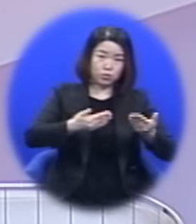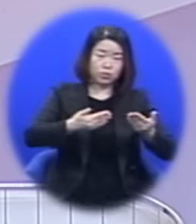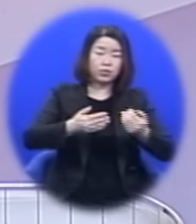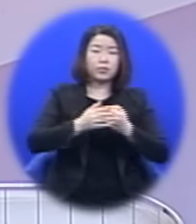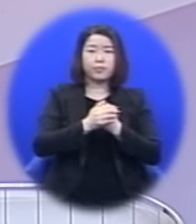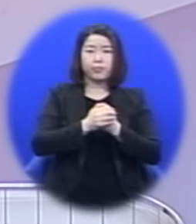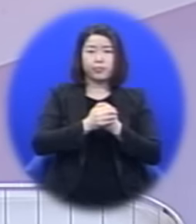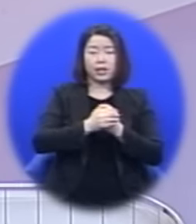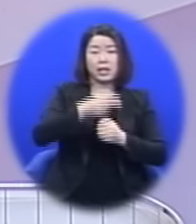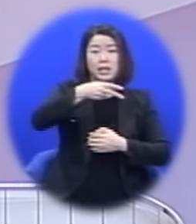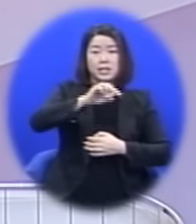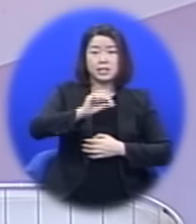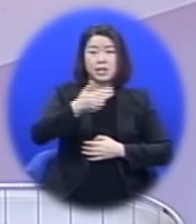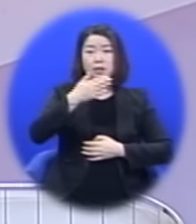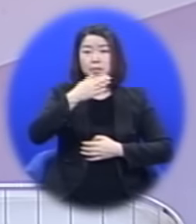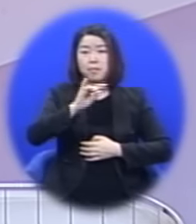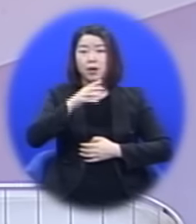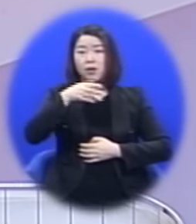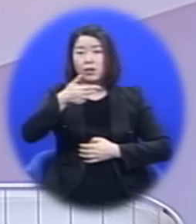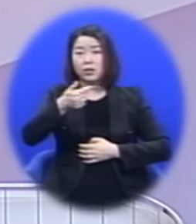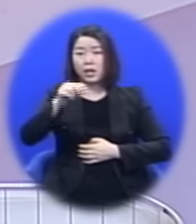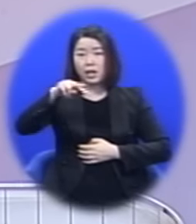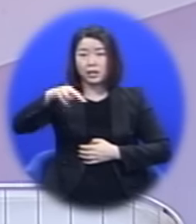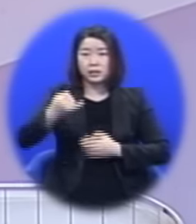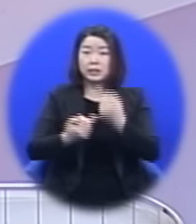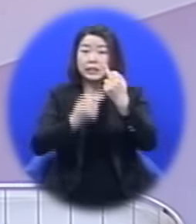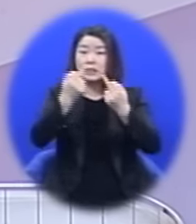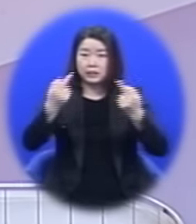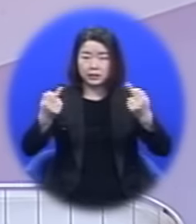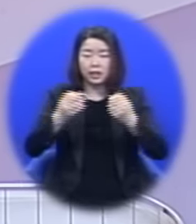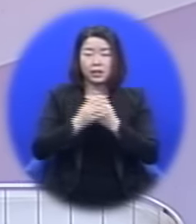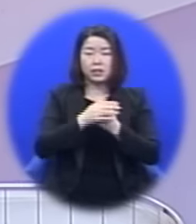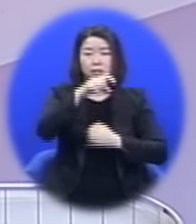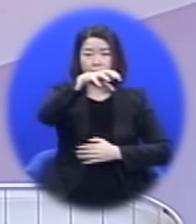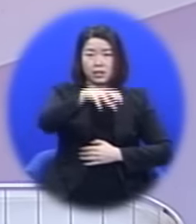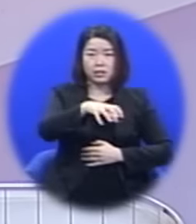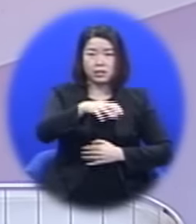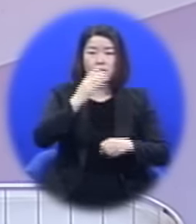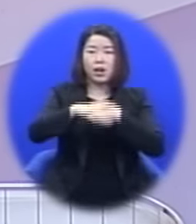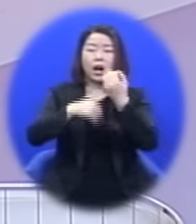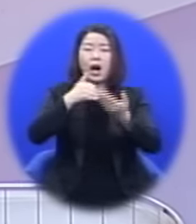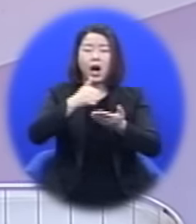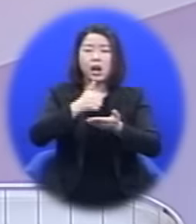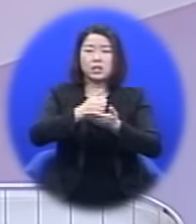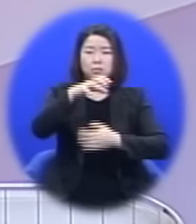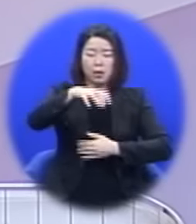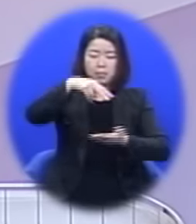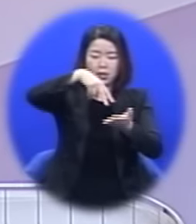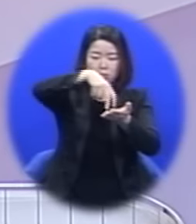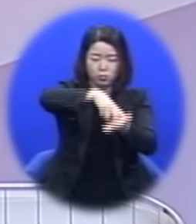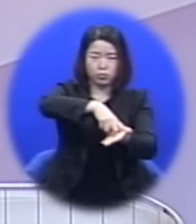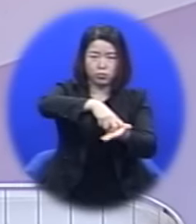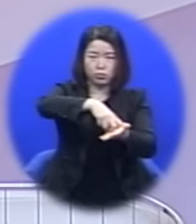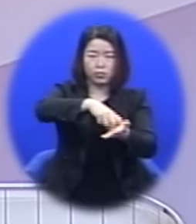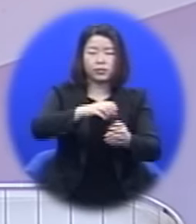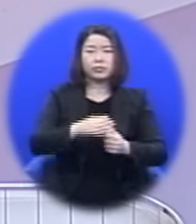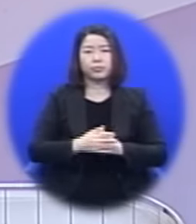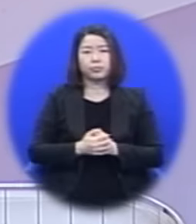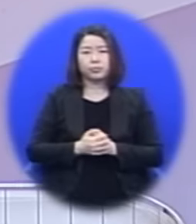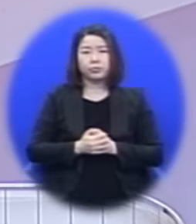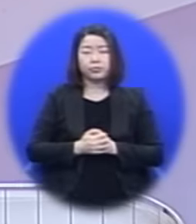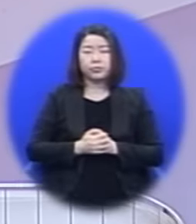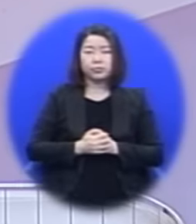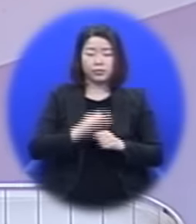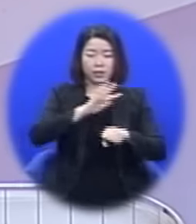샌 버나디노 산, 그 산에서 그는 하나님 앞에 무릎을 꿇습니다.